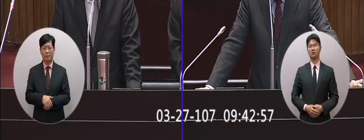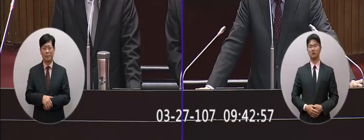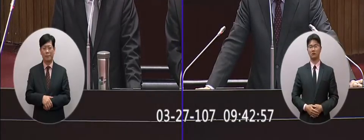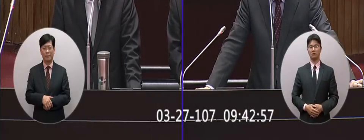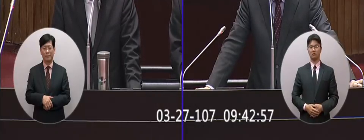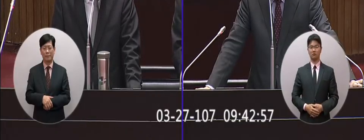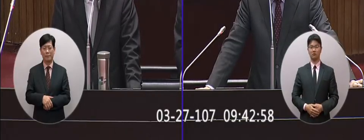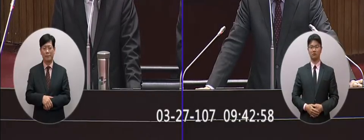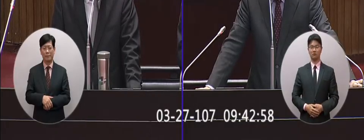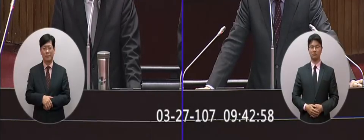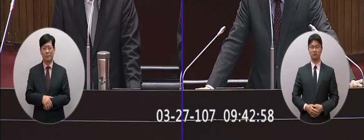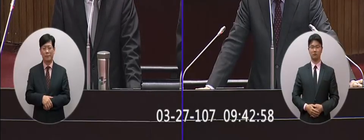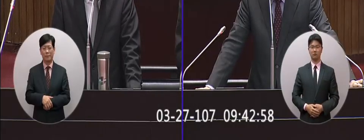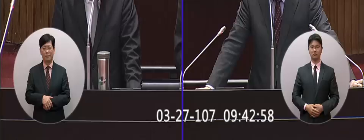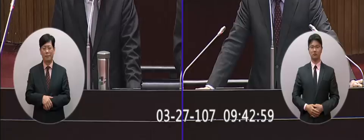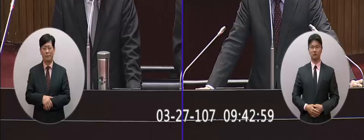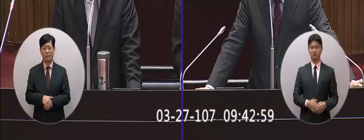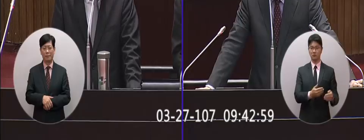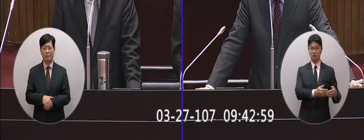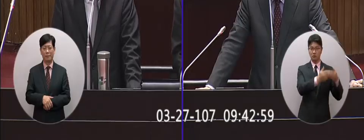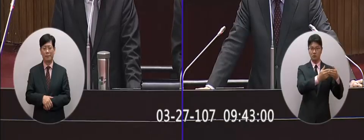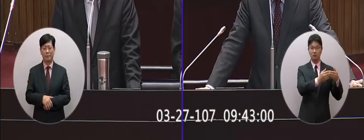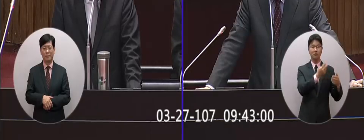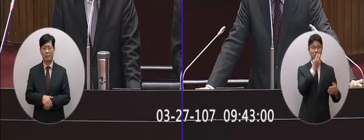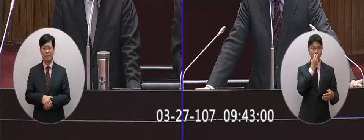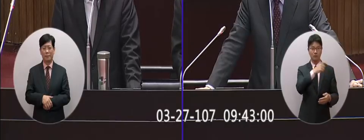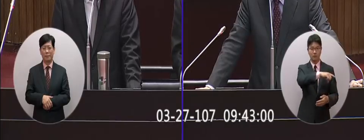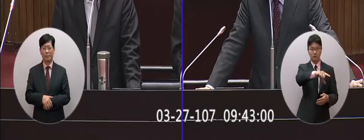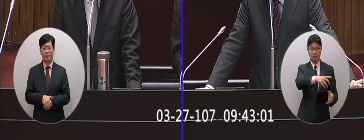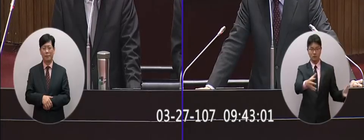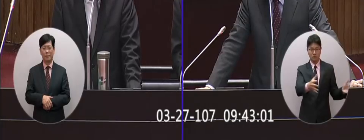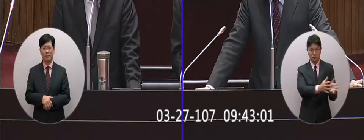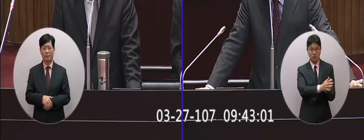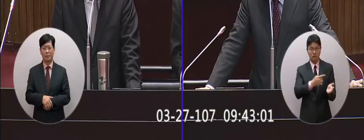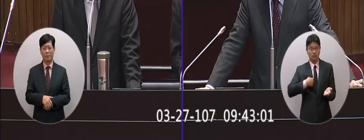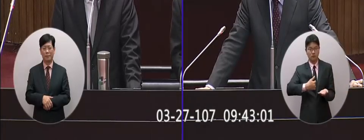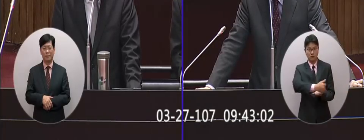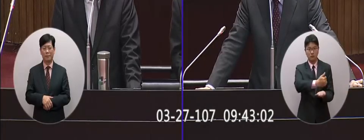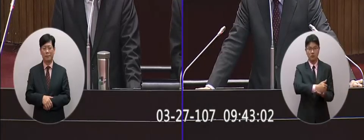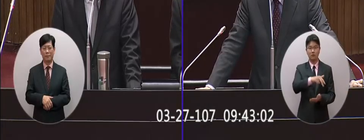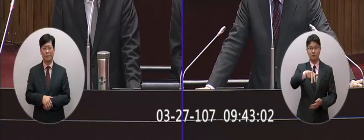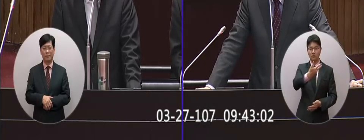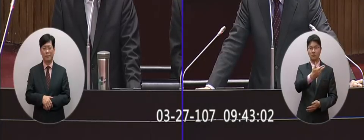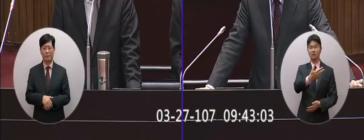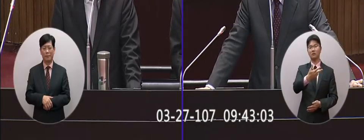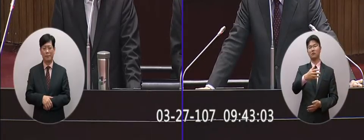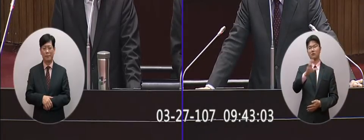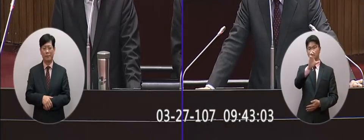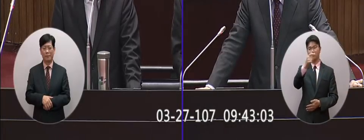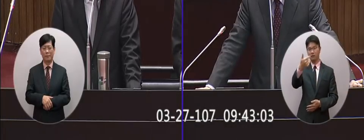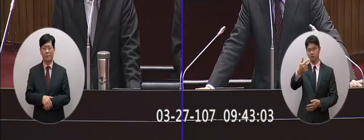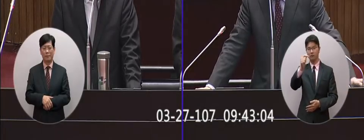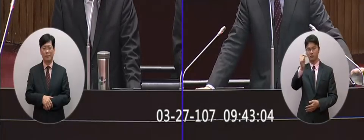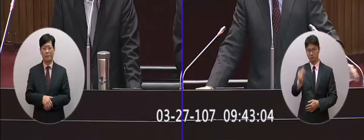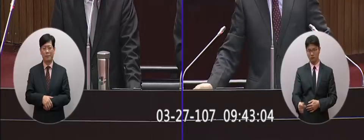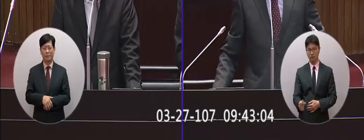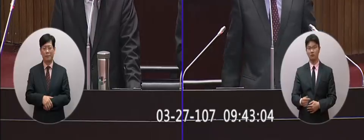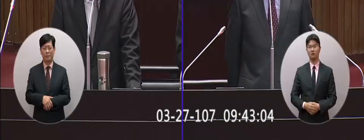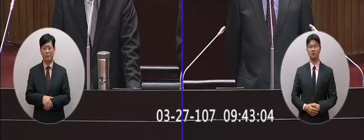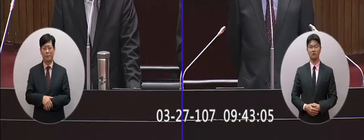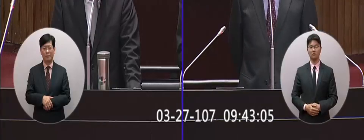啊，大陆加香港所有的贸易顺差786亿。过